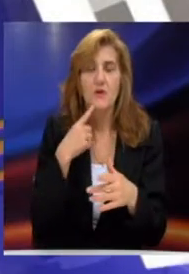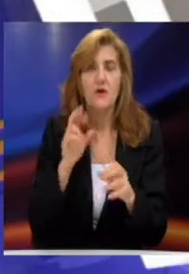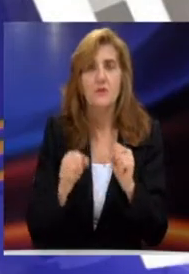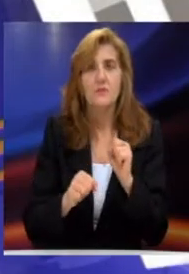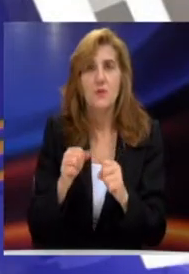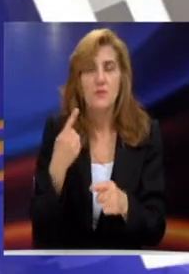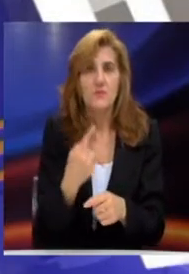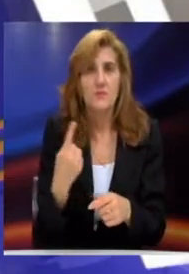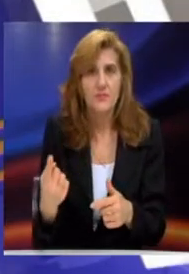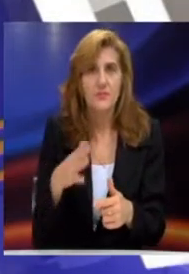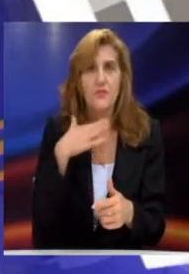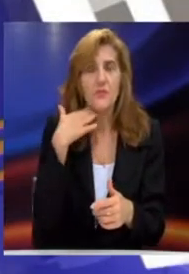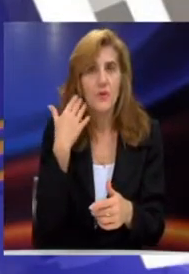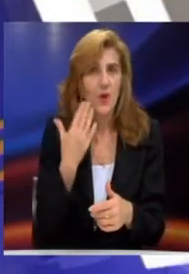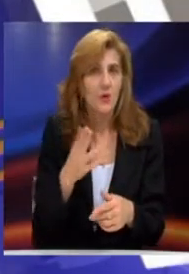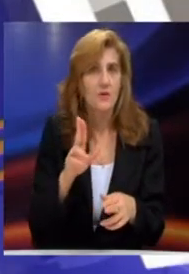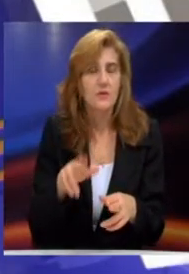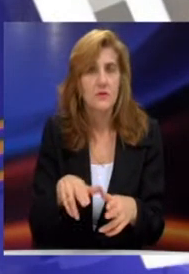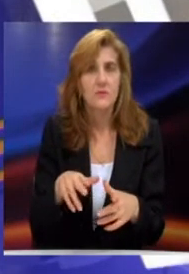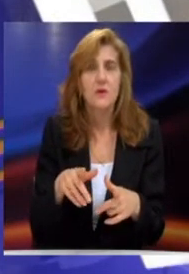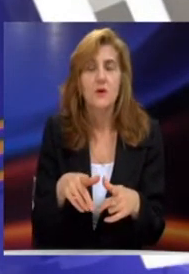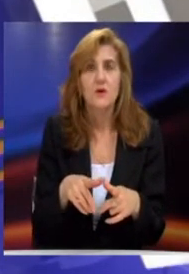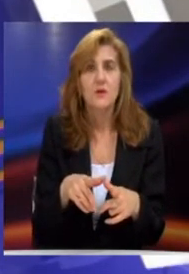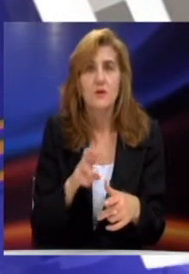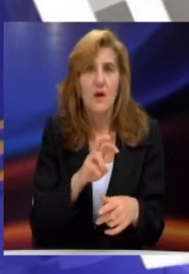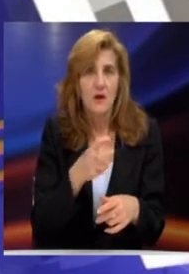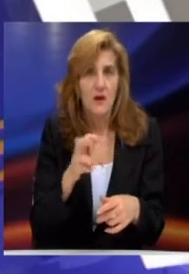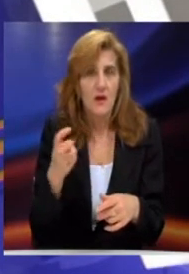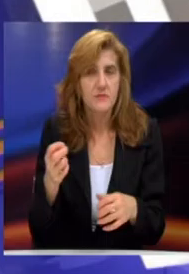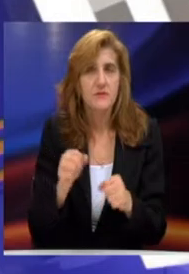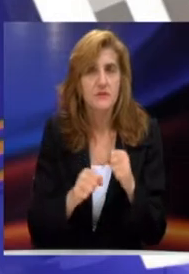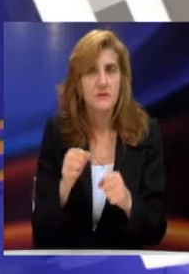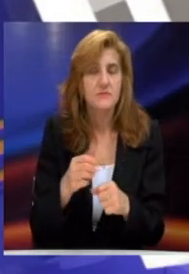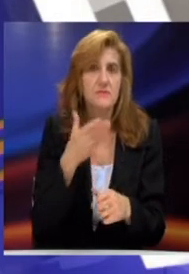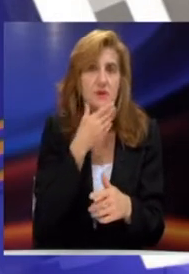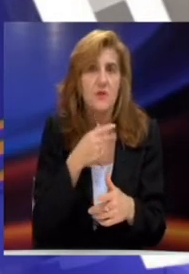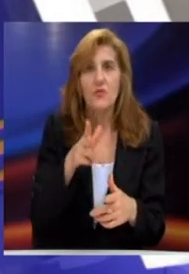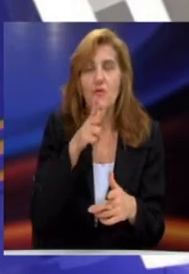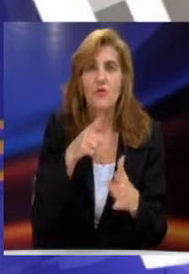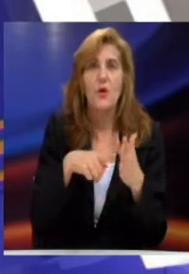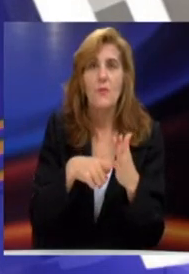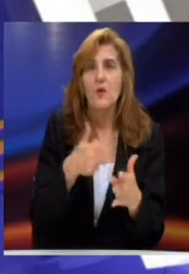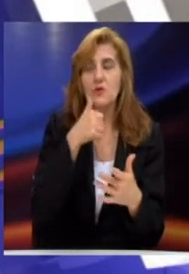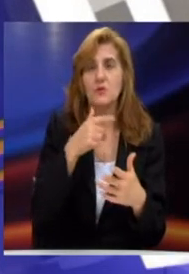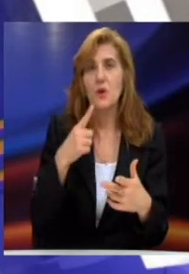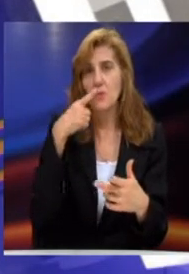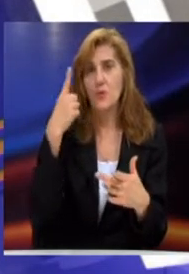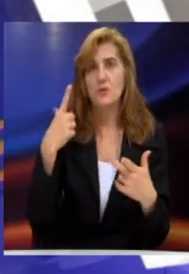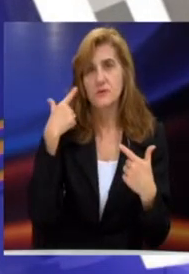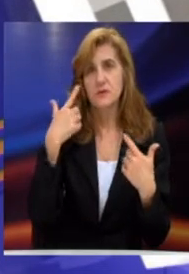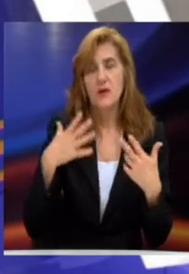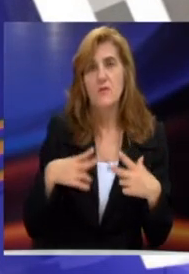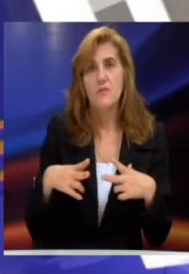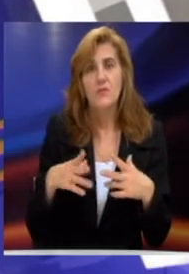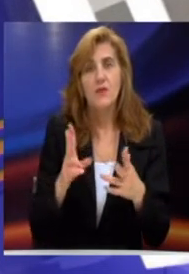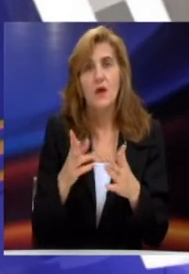prikažu svoje talente. Mnogi učenici imaju različite talente i svi su željni da pokažu šta znaju, šta umeju, i